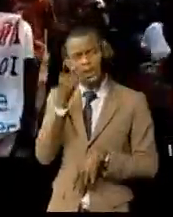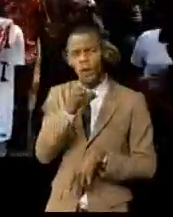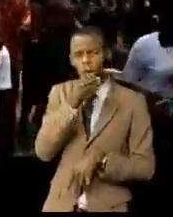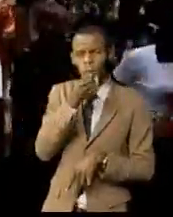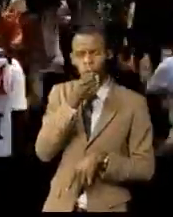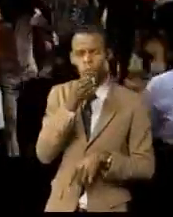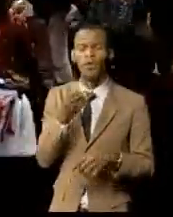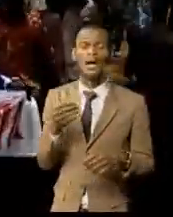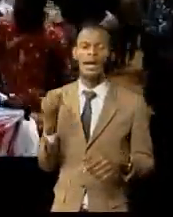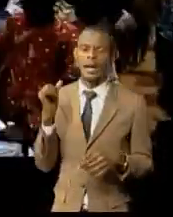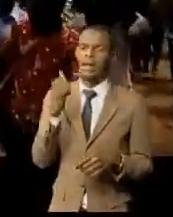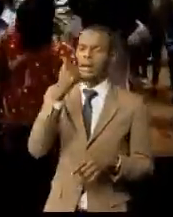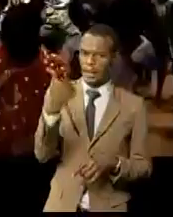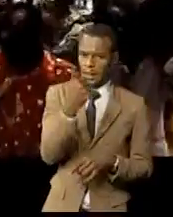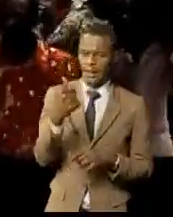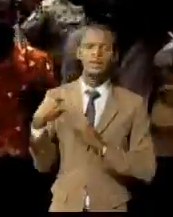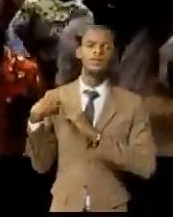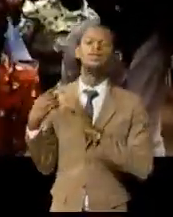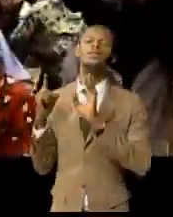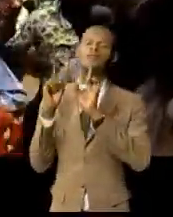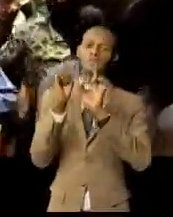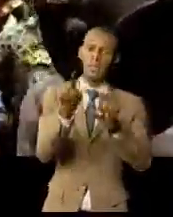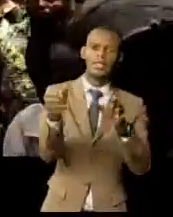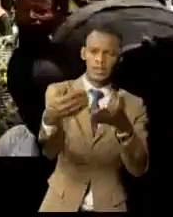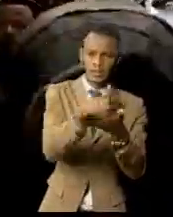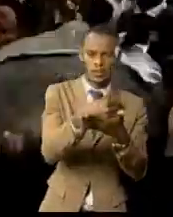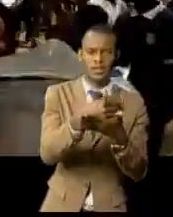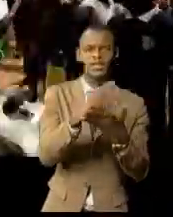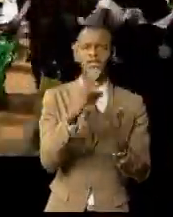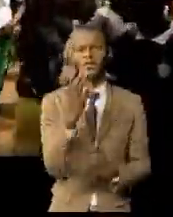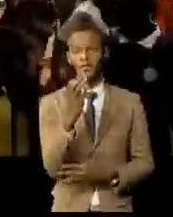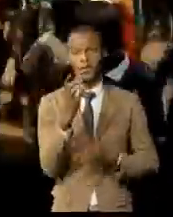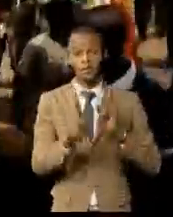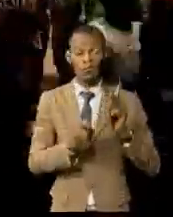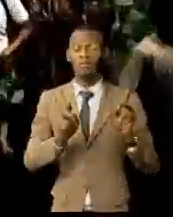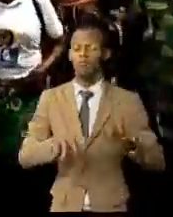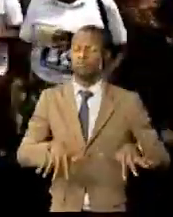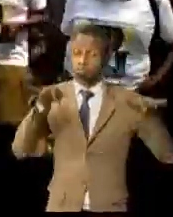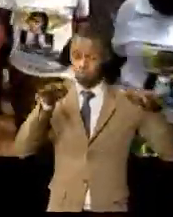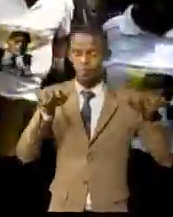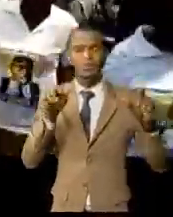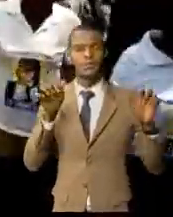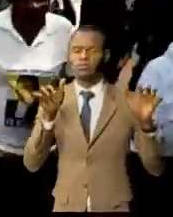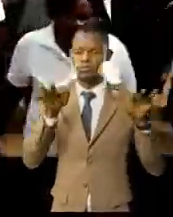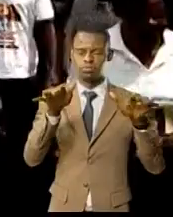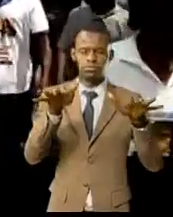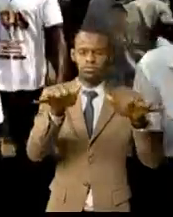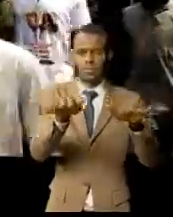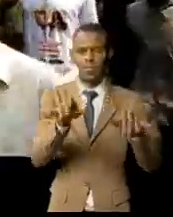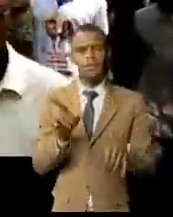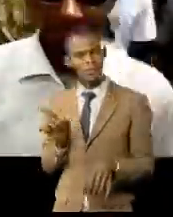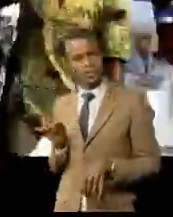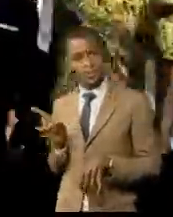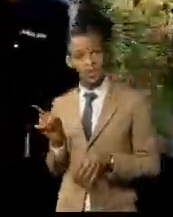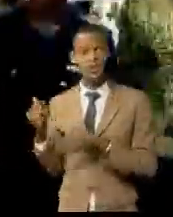locale. Accueilli depuis la localité de Mwamba Mitanta par un grand groupe de personnes, le grand chef coutumier de Basonge a